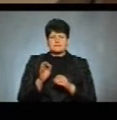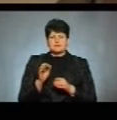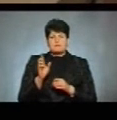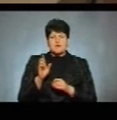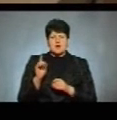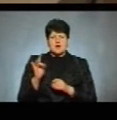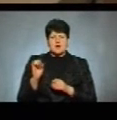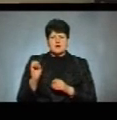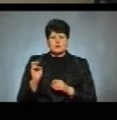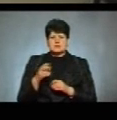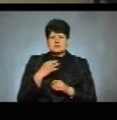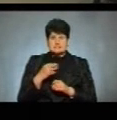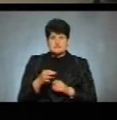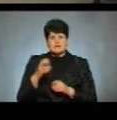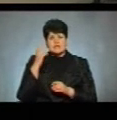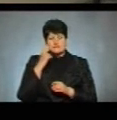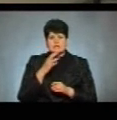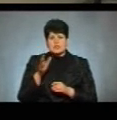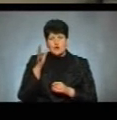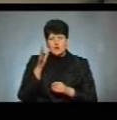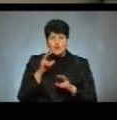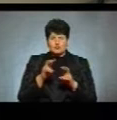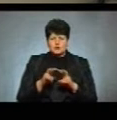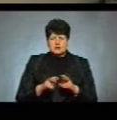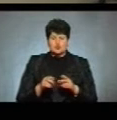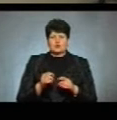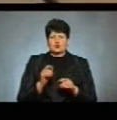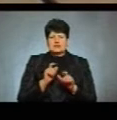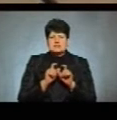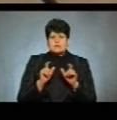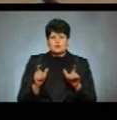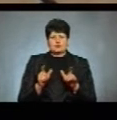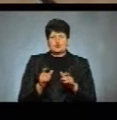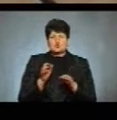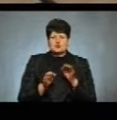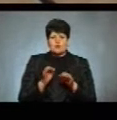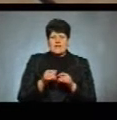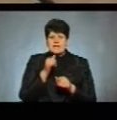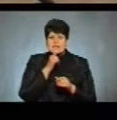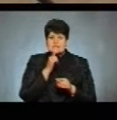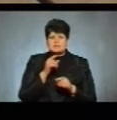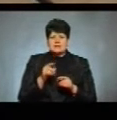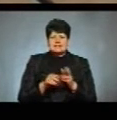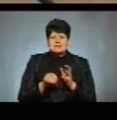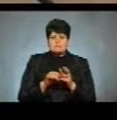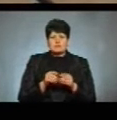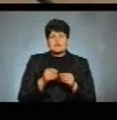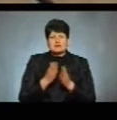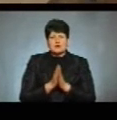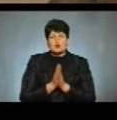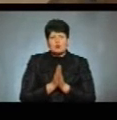від Київського науково-дослідного інституту судових експертиз, який проводить експертизу проекту землеустрою, надійшло